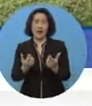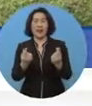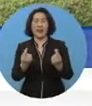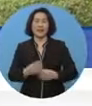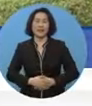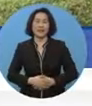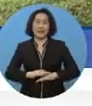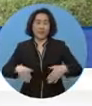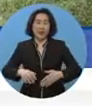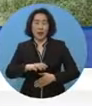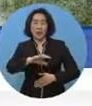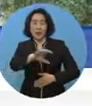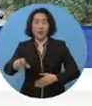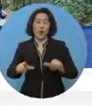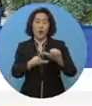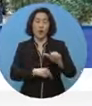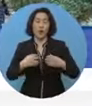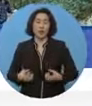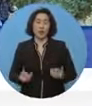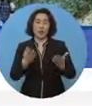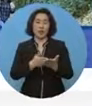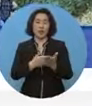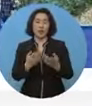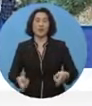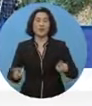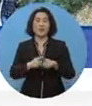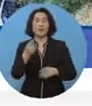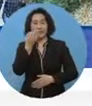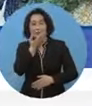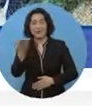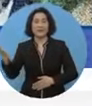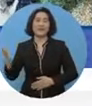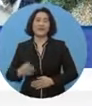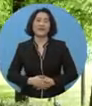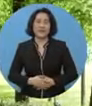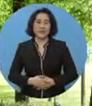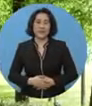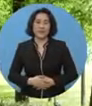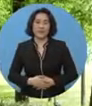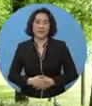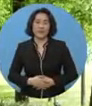손짓하고 있습니다 전남의 5월 축제 소식 모아봤습니다 함께 보시죠